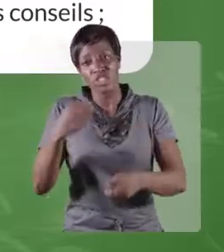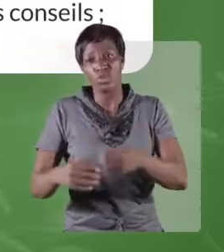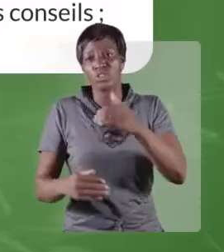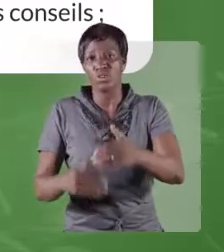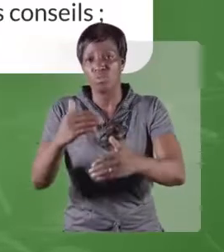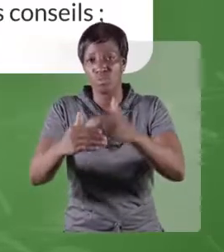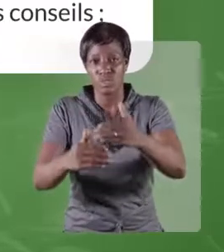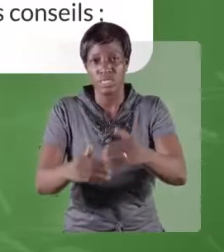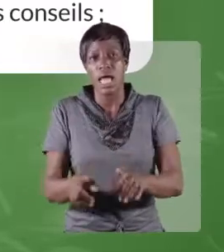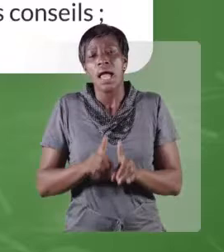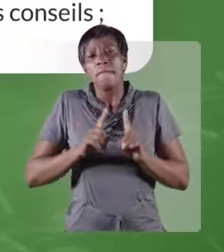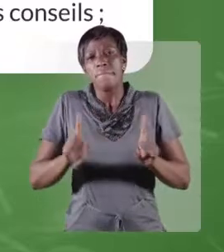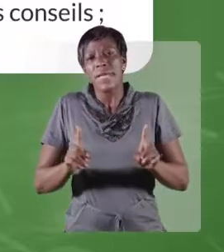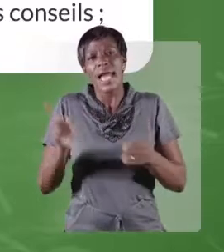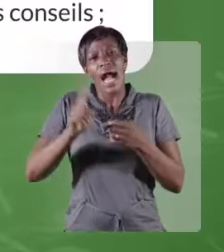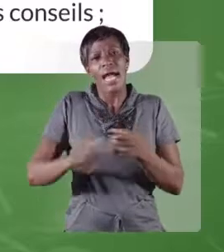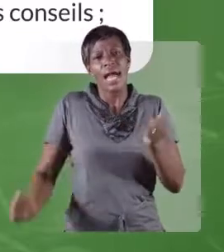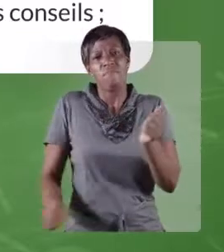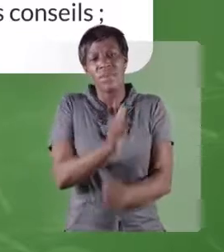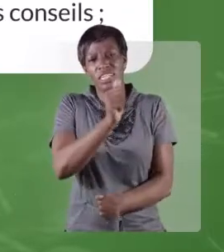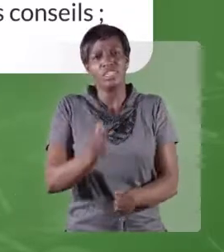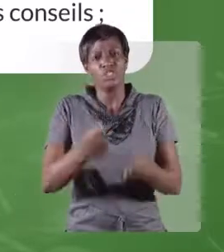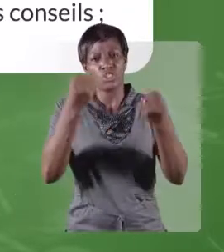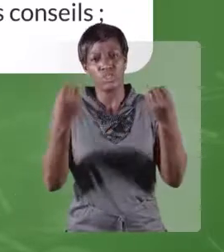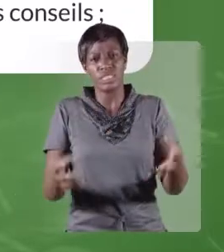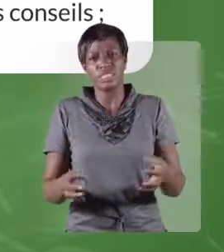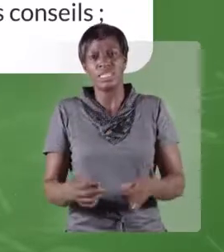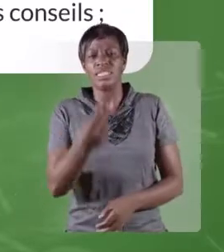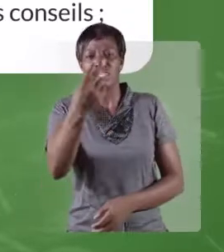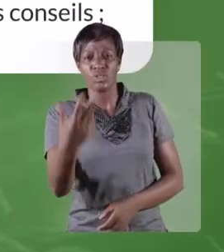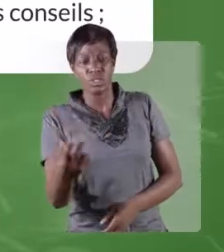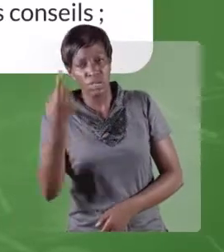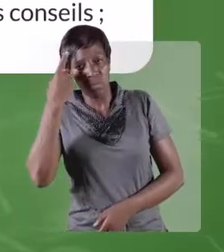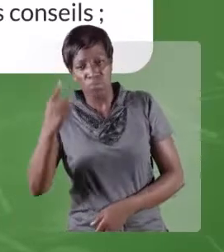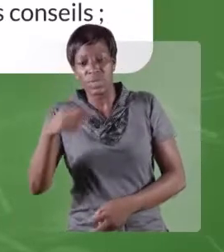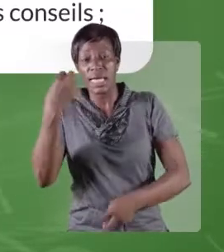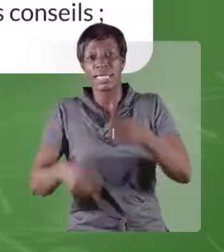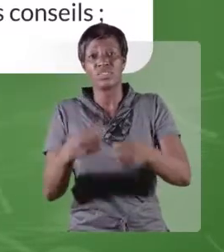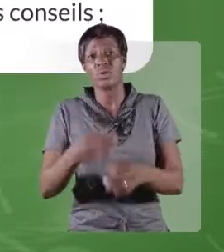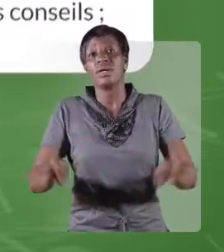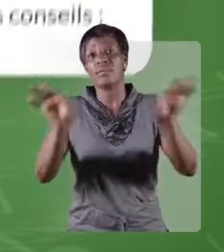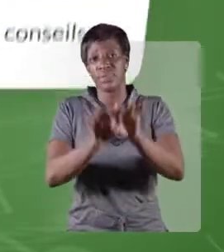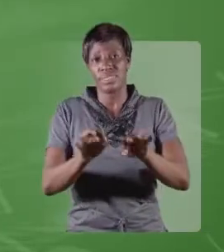la majorité des 2/3 pour les questions importantes.